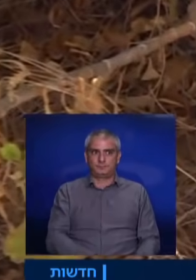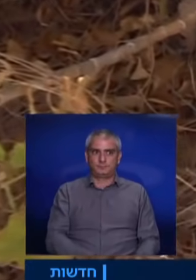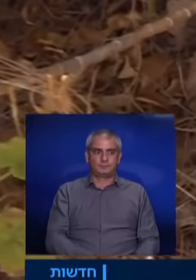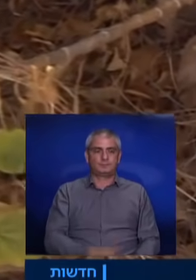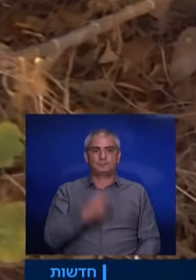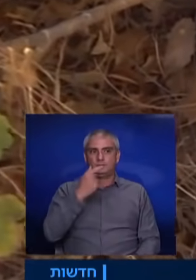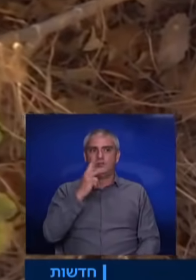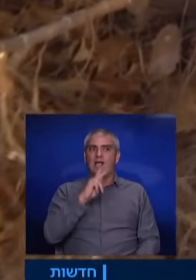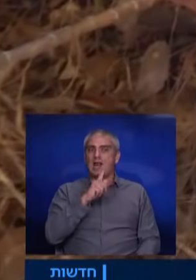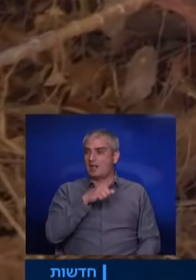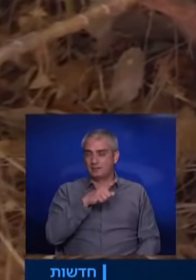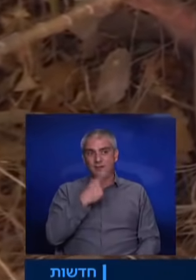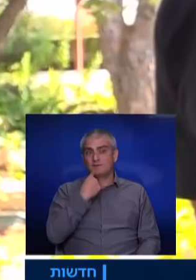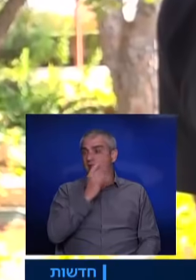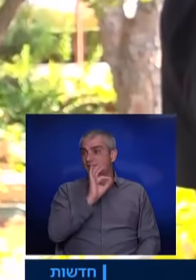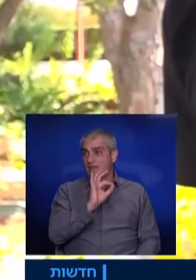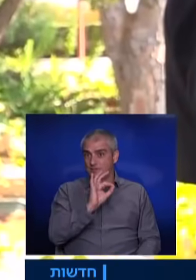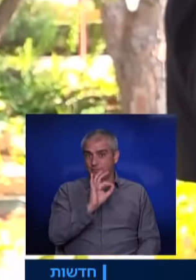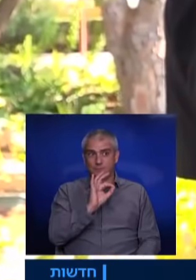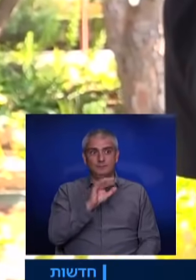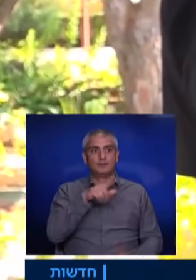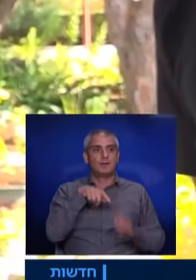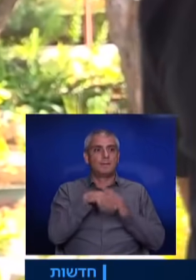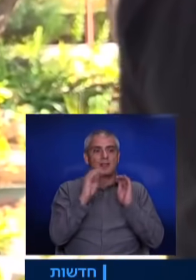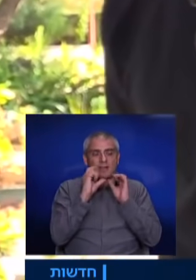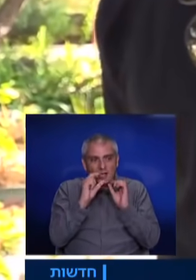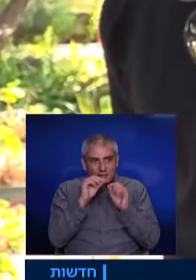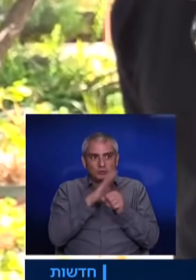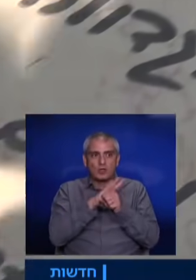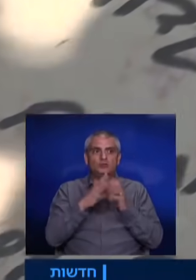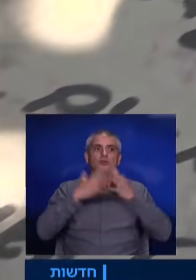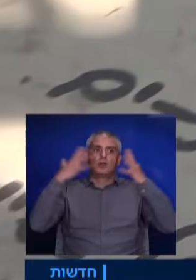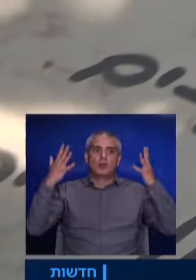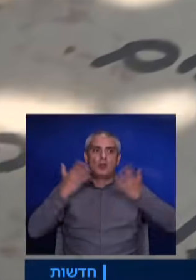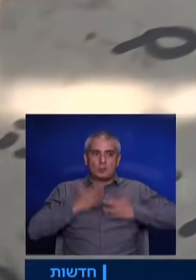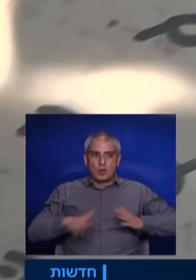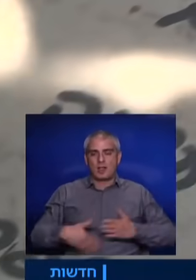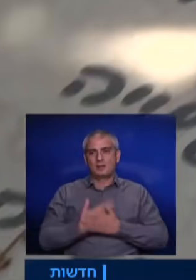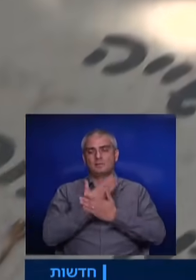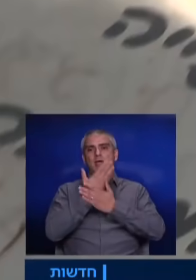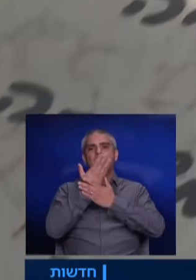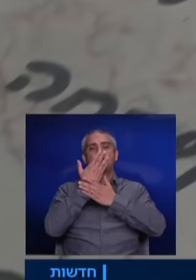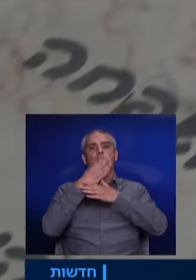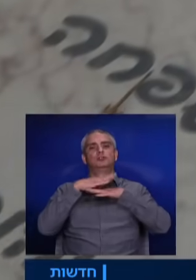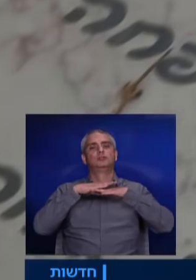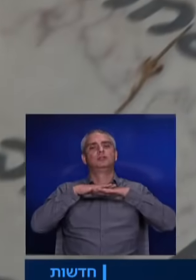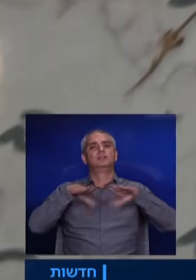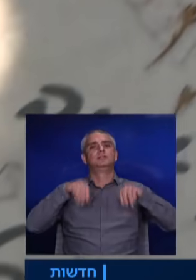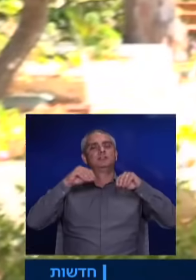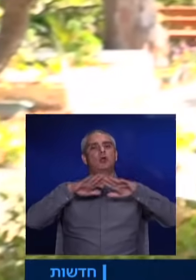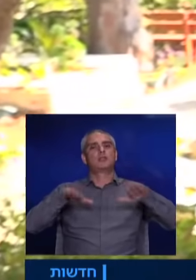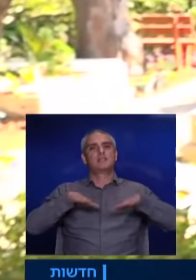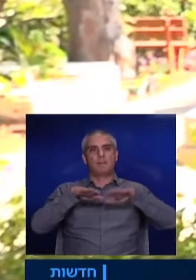גרשון קליין, לפי דבריו, פליט קטן של השואה הגדולה, נולד מחדש בשדות